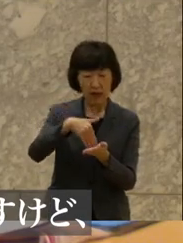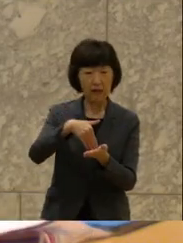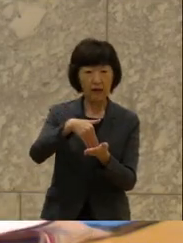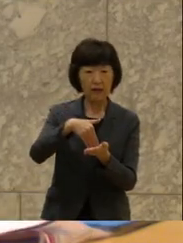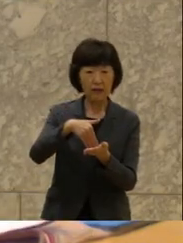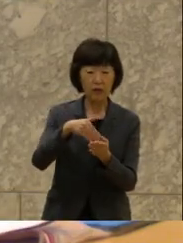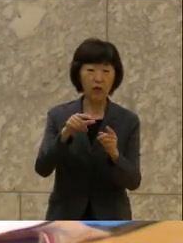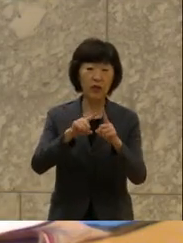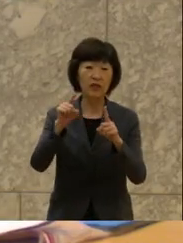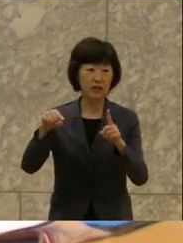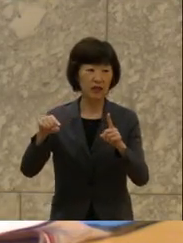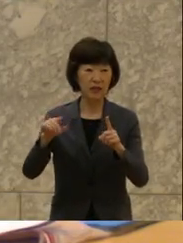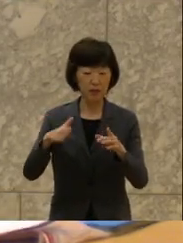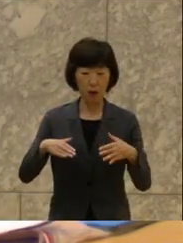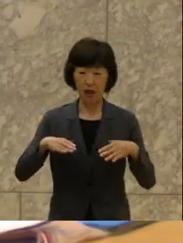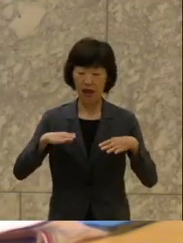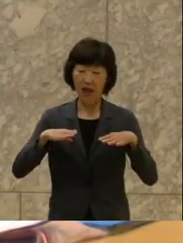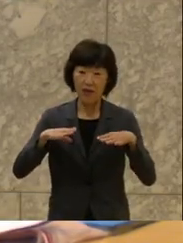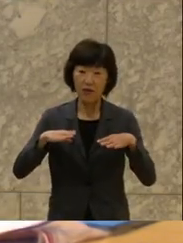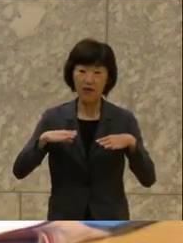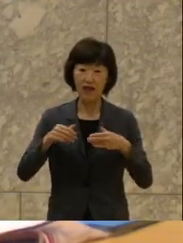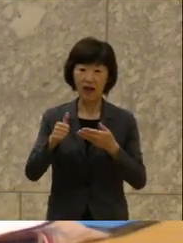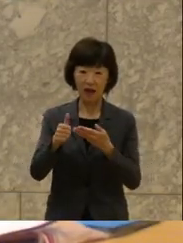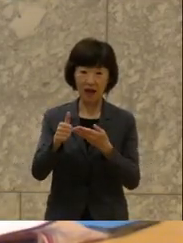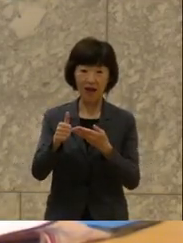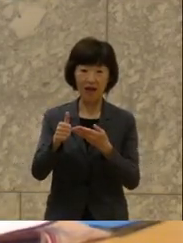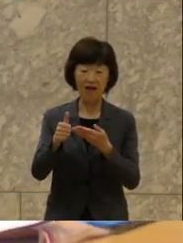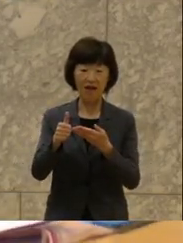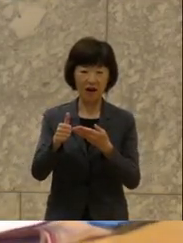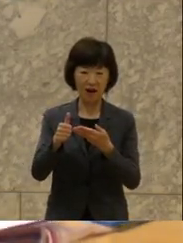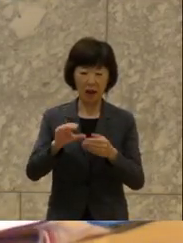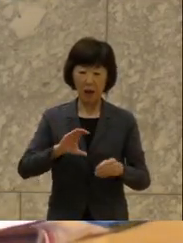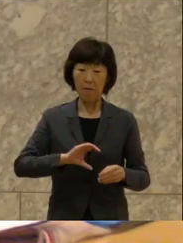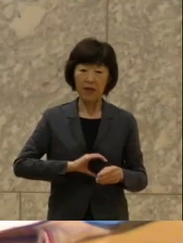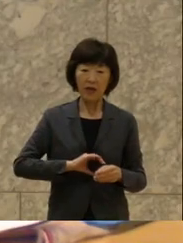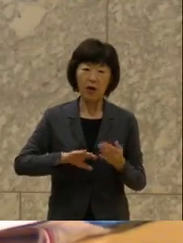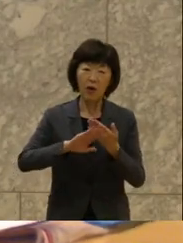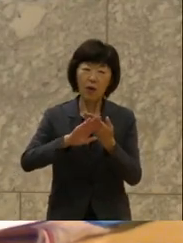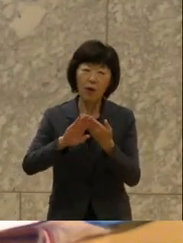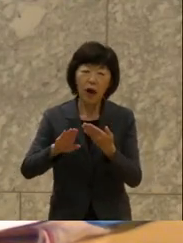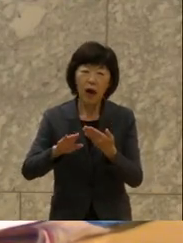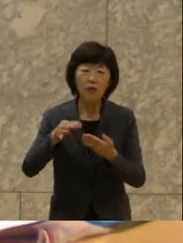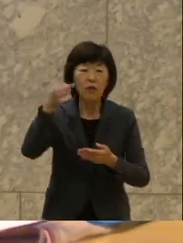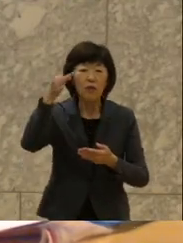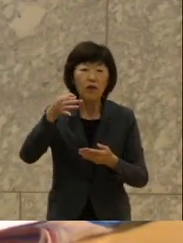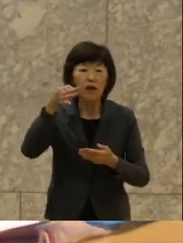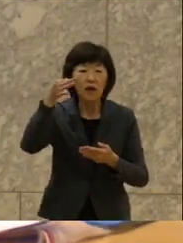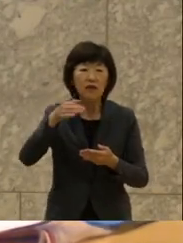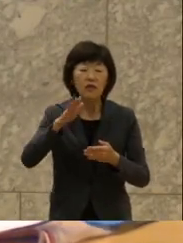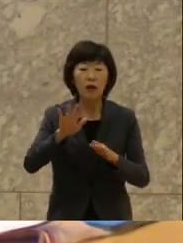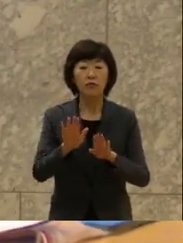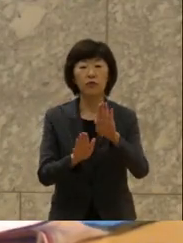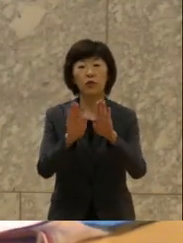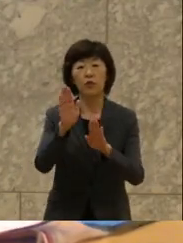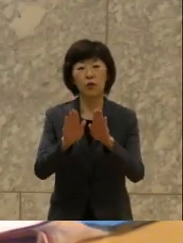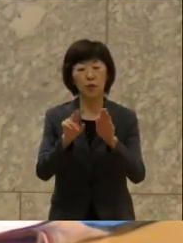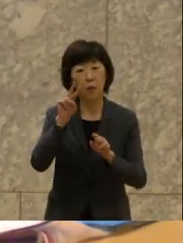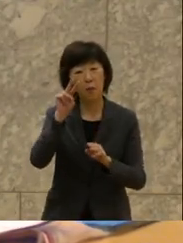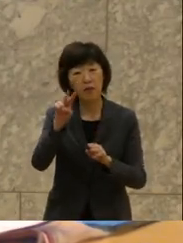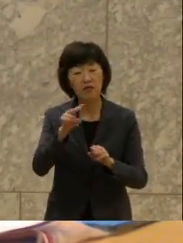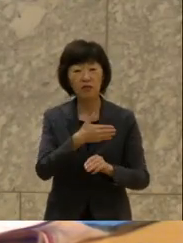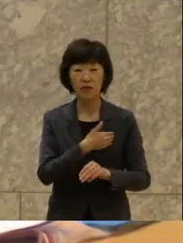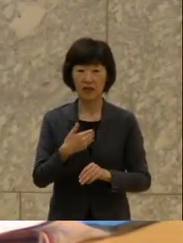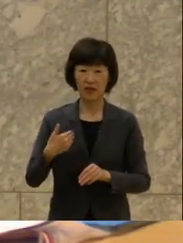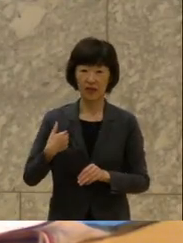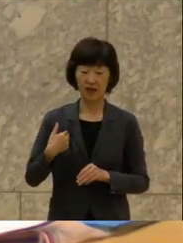ないんですけどauになった瞬間を目の当たりにしましてメダル以外の価値のあるものを見させていただいたのでそれがまた東京